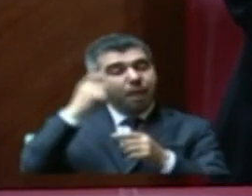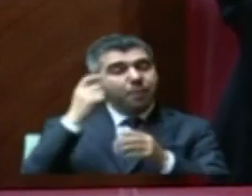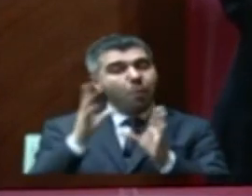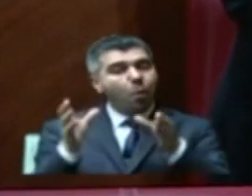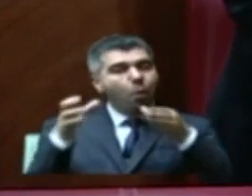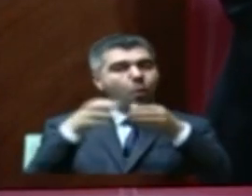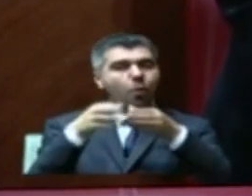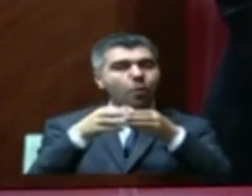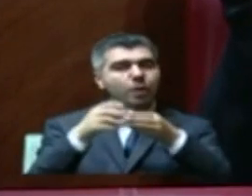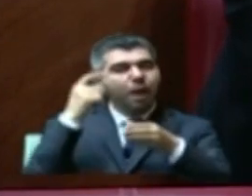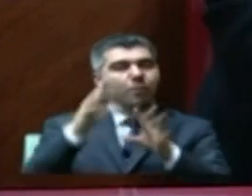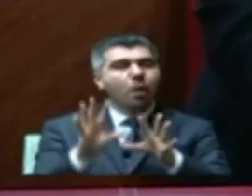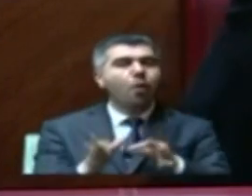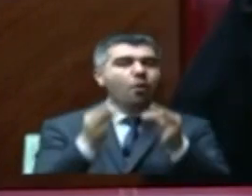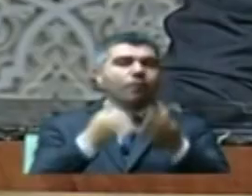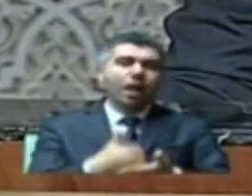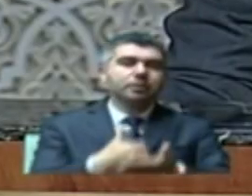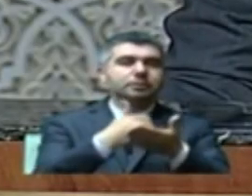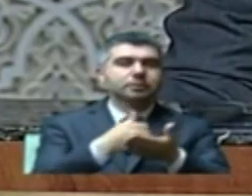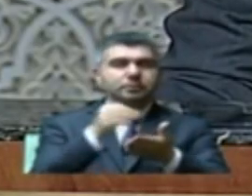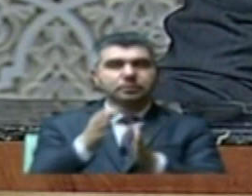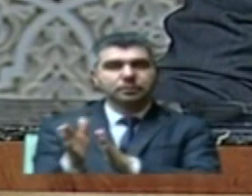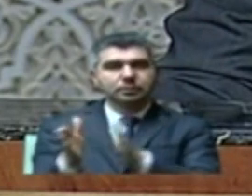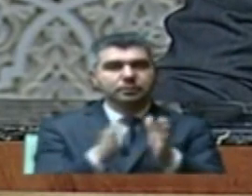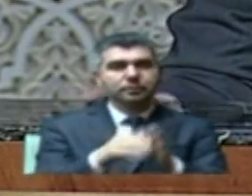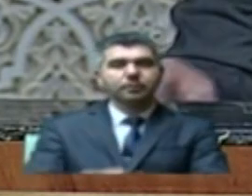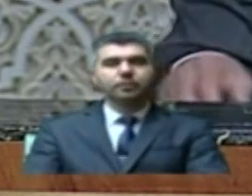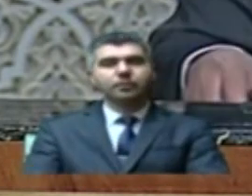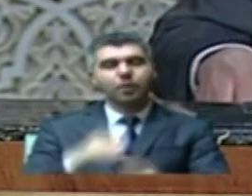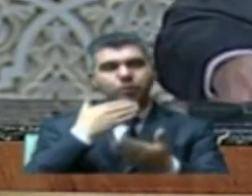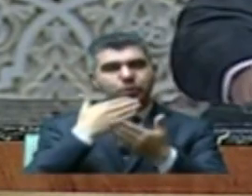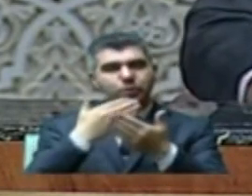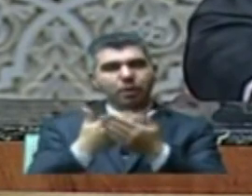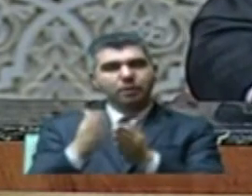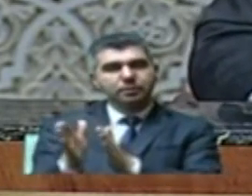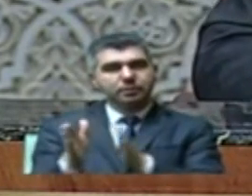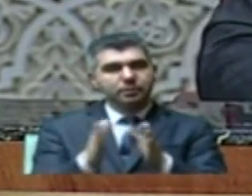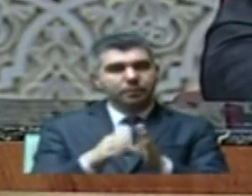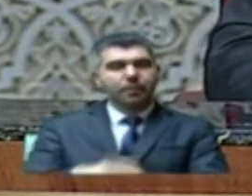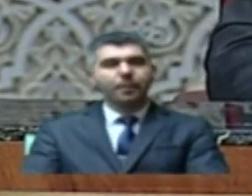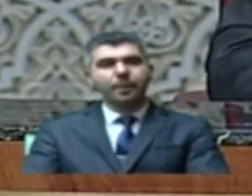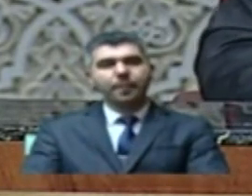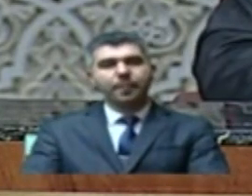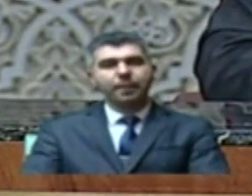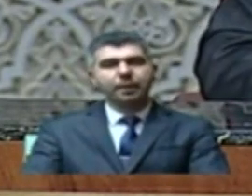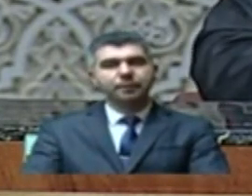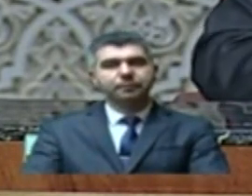الجماعي لايجاد واراده جماعيه لحلها. شكرا سيده كاتبه الدوله، ونشكرك باسم المجلس على مساهمتك